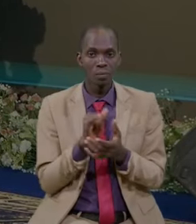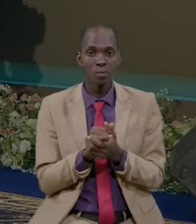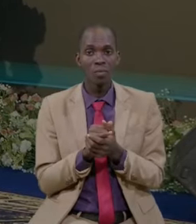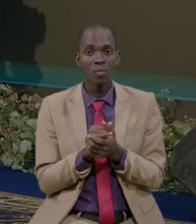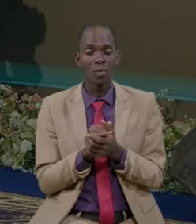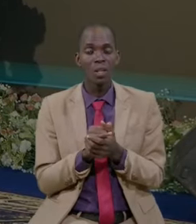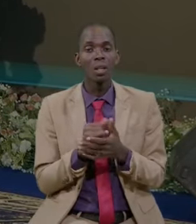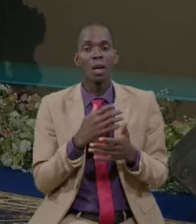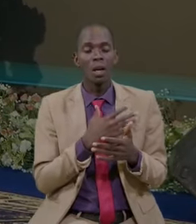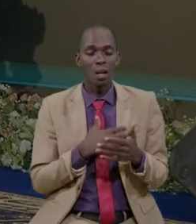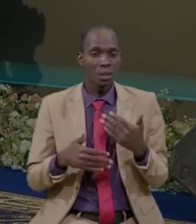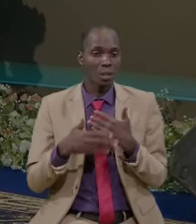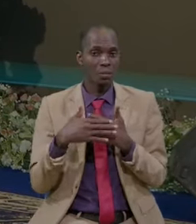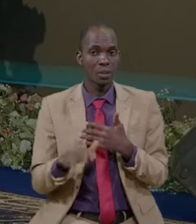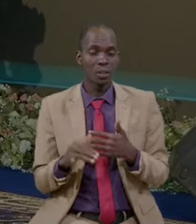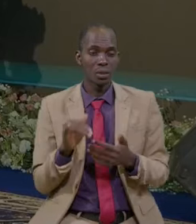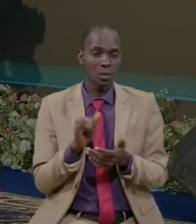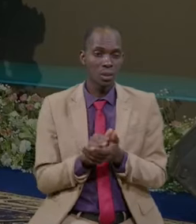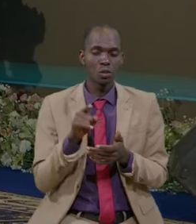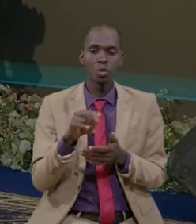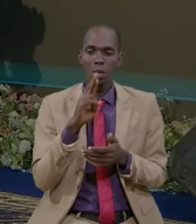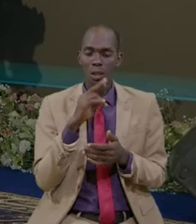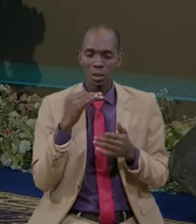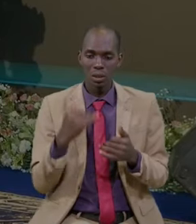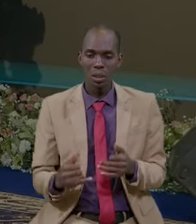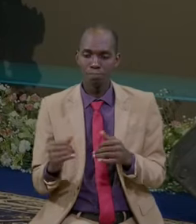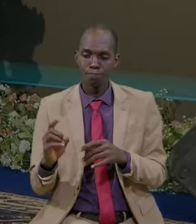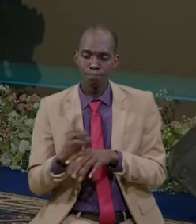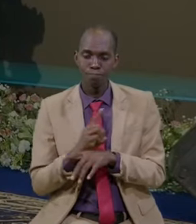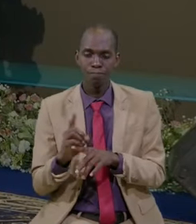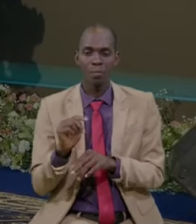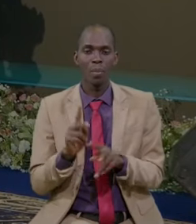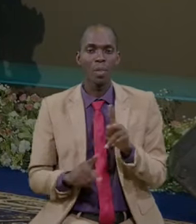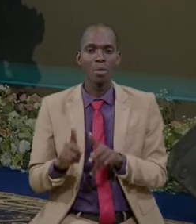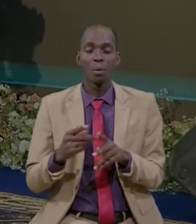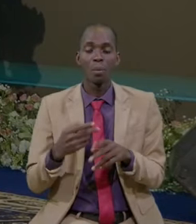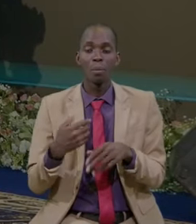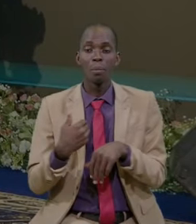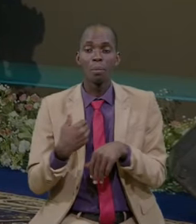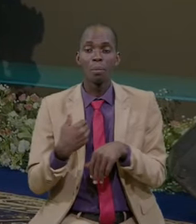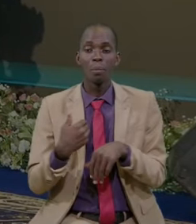vous en faites des disciples pour les enseigner tout ce que je vous ai prescrit.